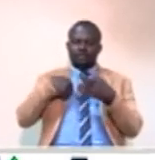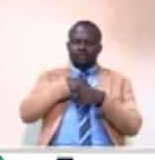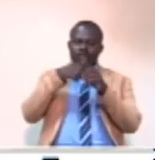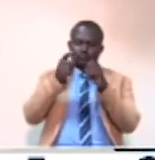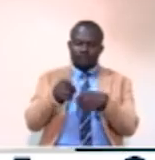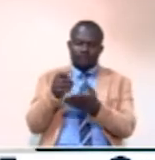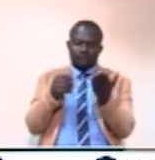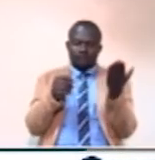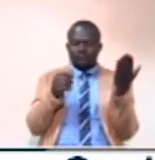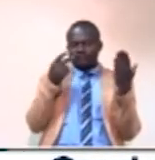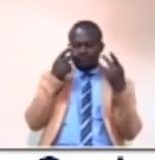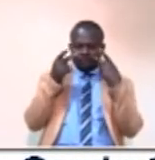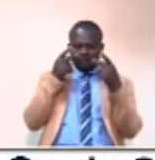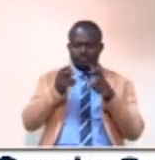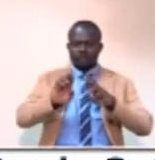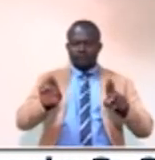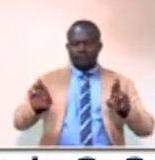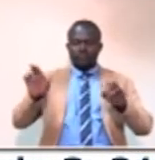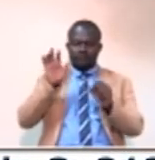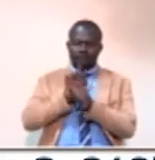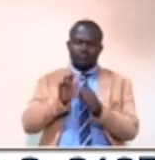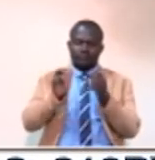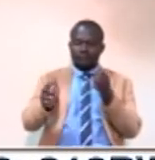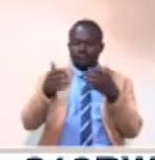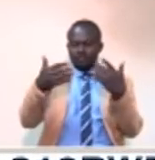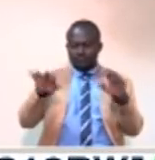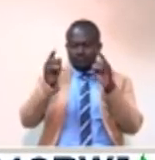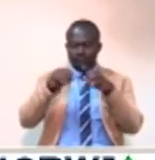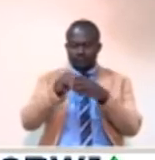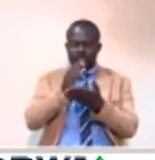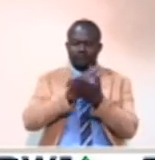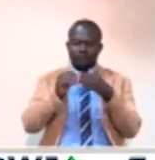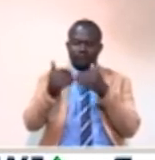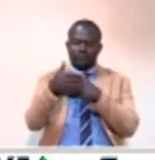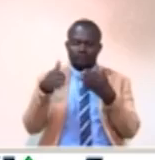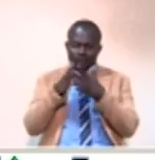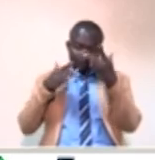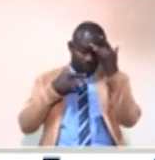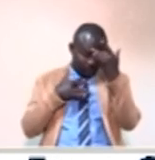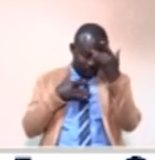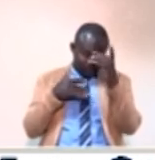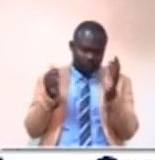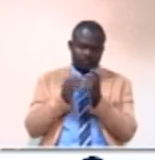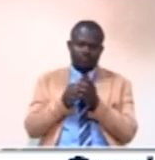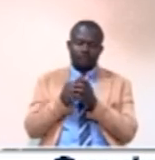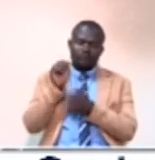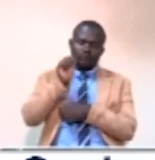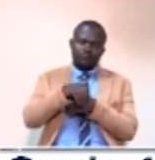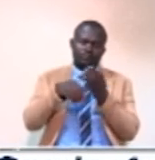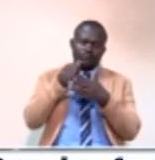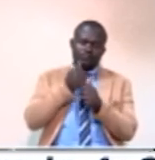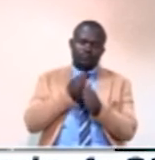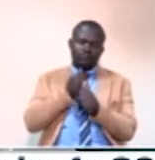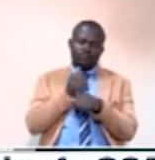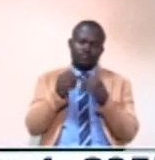kigo twasanze imyiteguro irimbanyije, aho ibitanda byamaze kugezwa muri bimwe mu byumba by'abarwayi, ndetse by'akarusho kuri buri